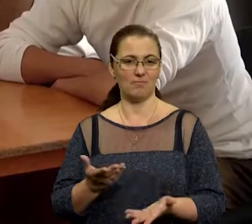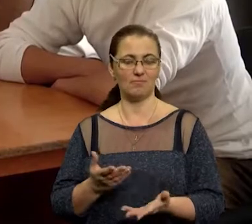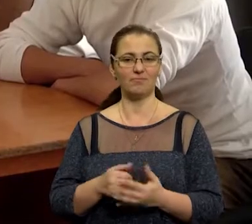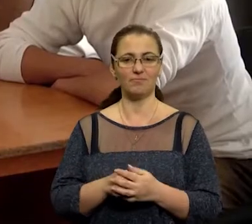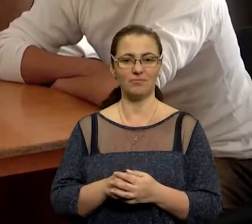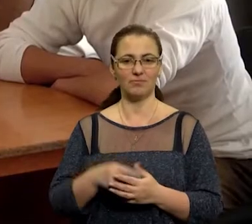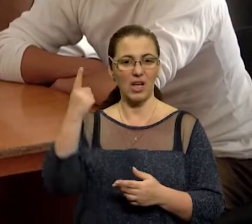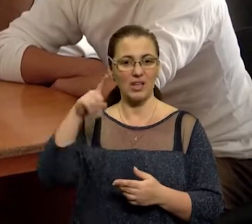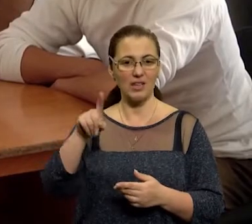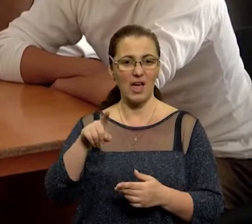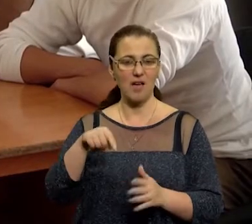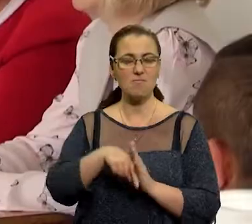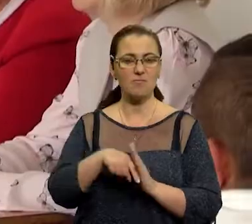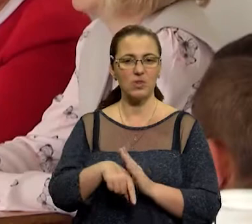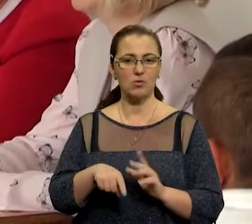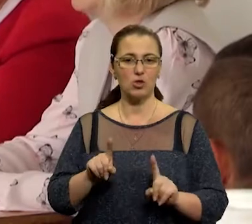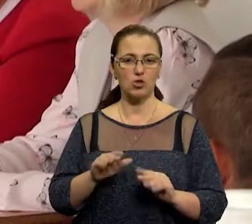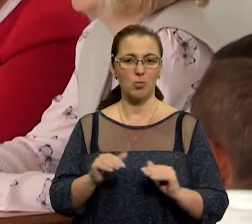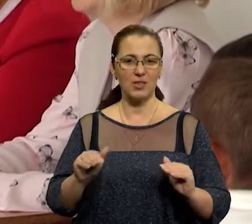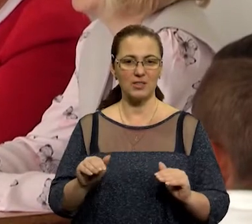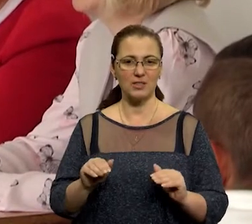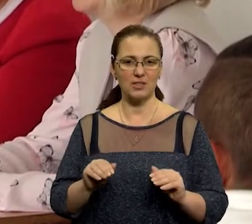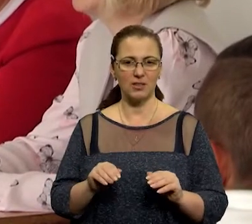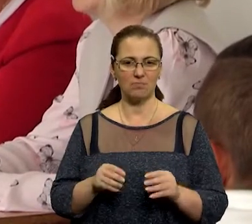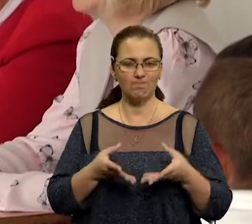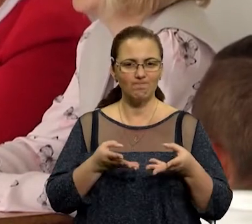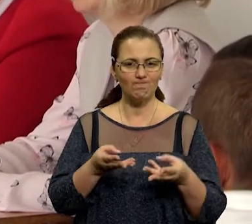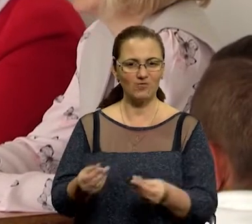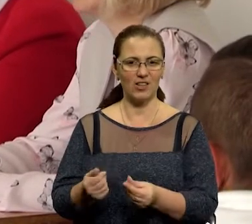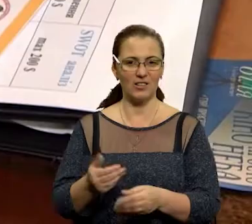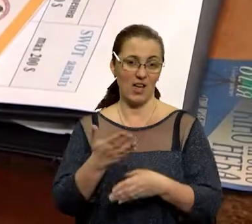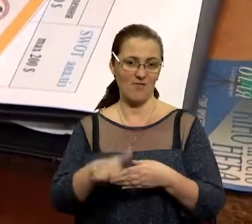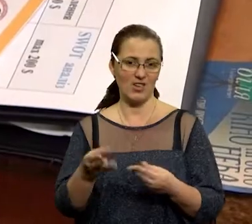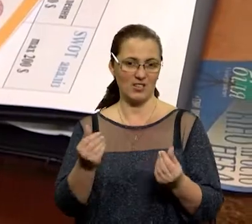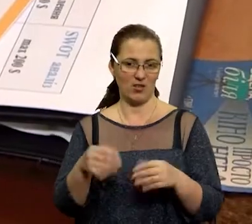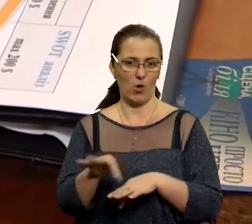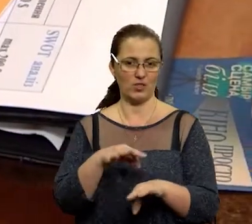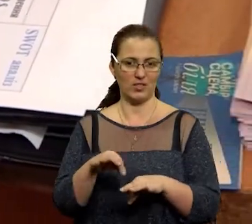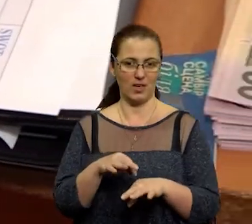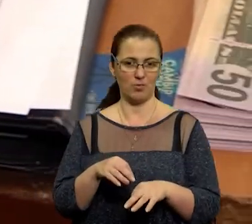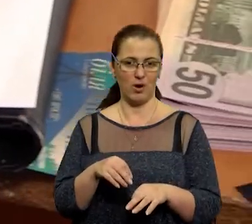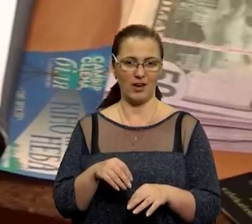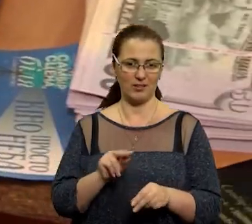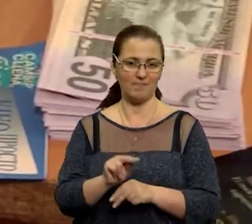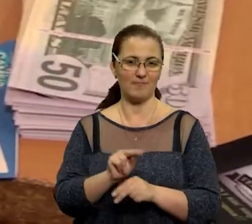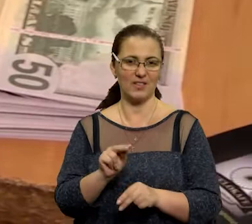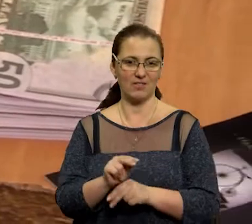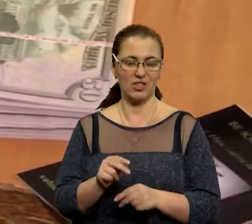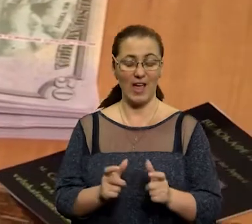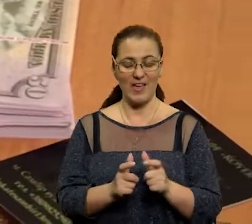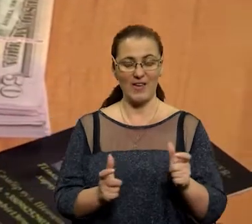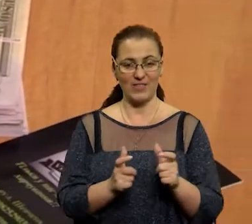Ідея Девіда полягає в тому, щоб діти переконали меценатів виділити їм кошти на проект. Тож навіть візитки своїх поки